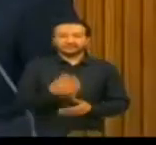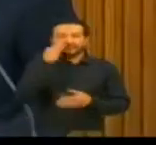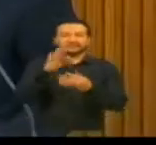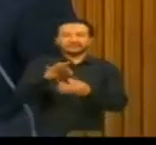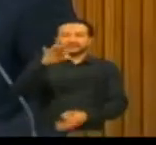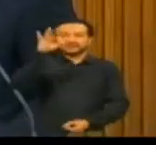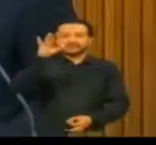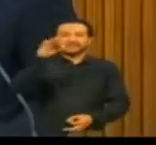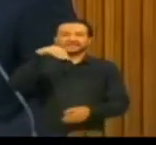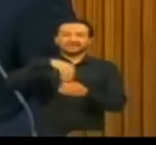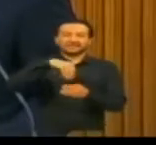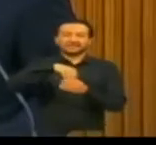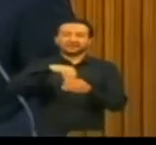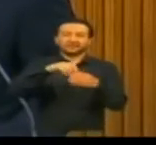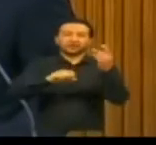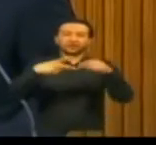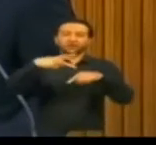insanların öznesini oluşturur.